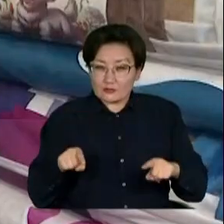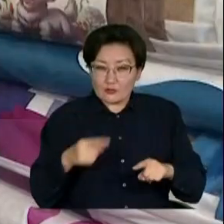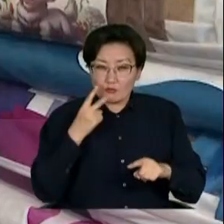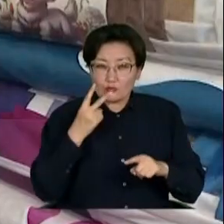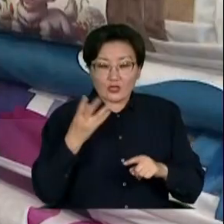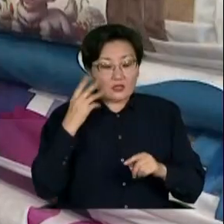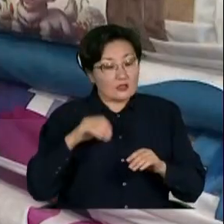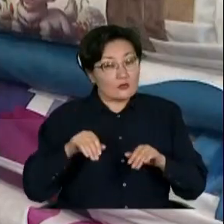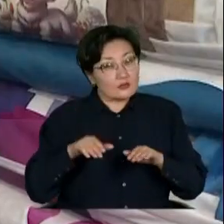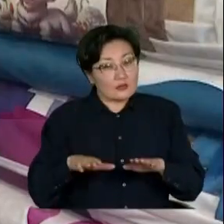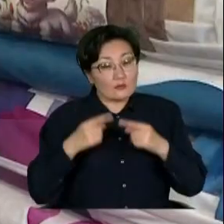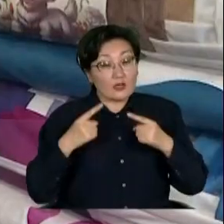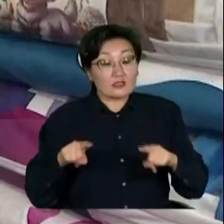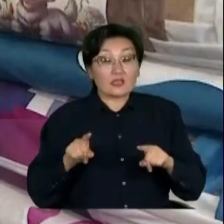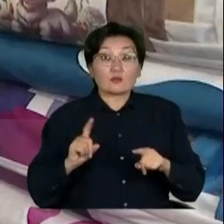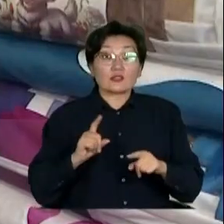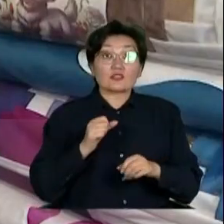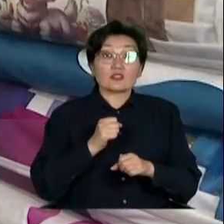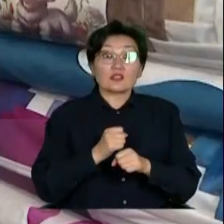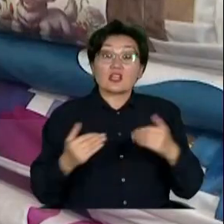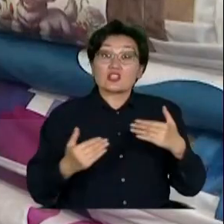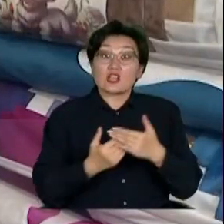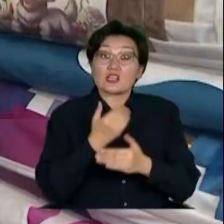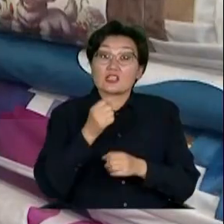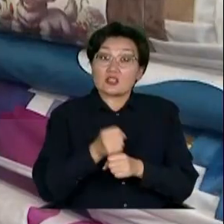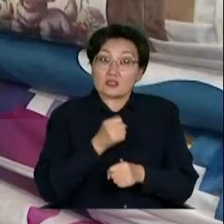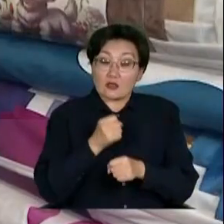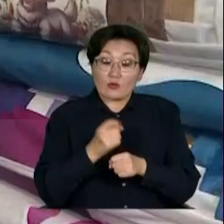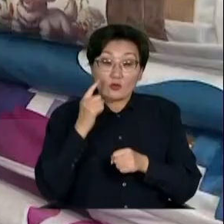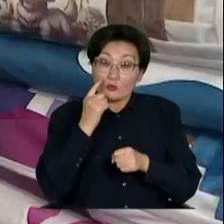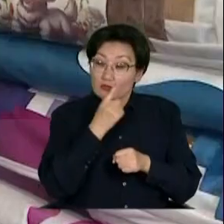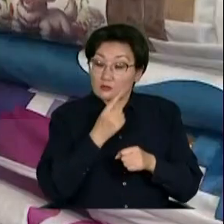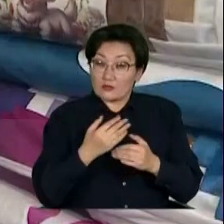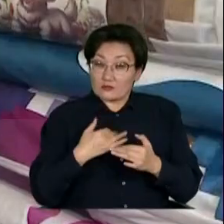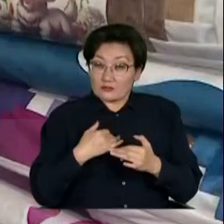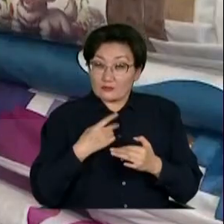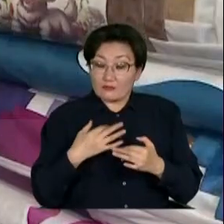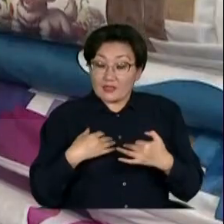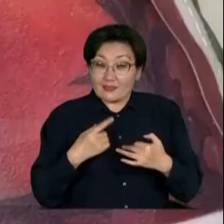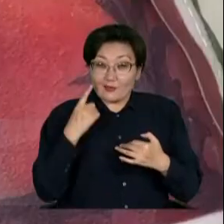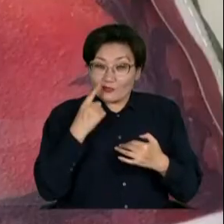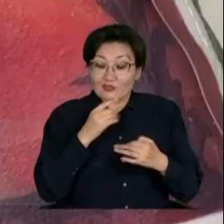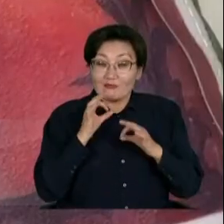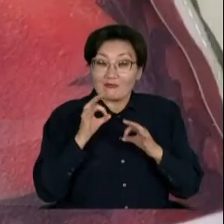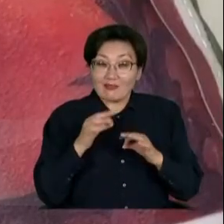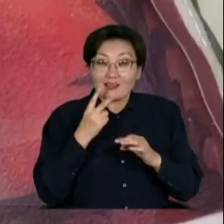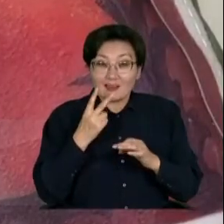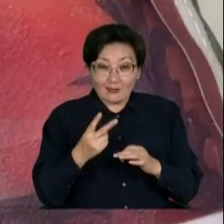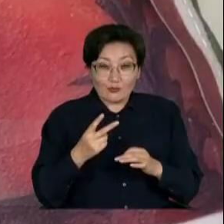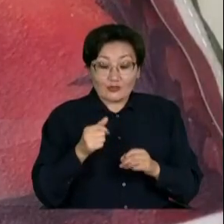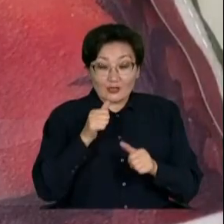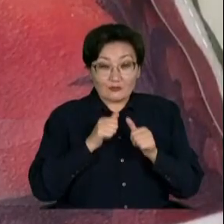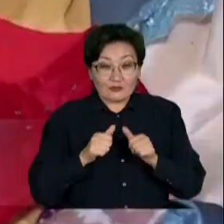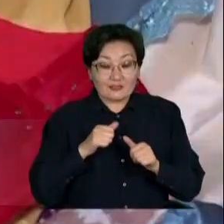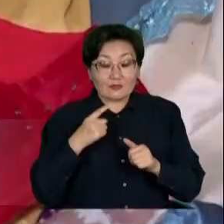тігіп атқанда, или басқа бір нәрсені жаңадан жасап атқан кезде. Мен айтам, менің көзіммен қарап көр деймін ғой. Соғысып,